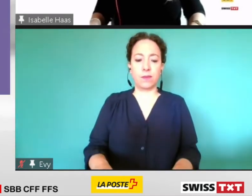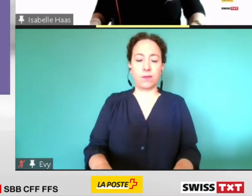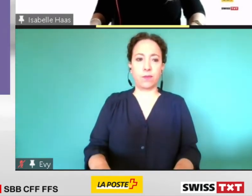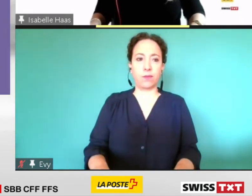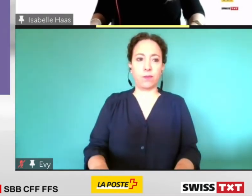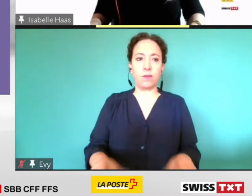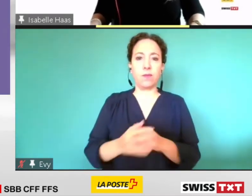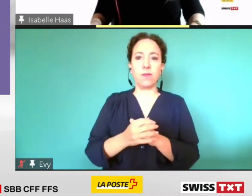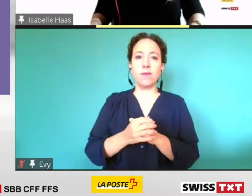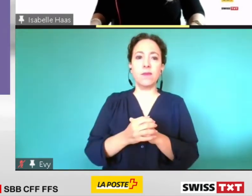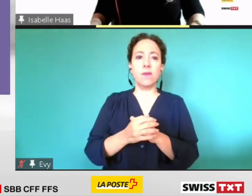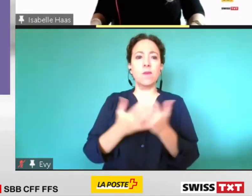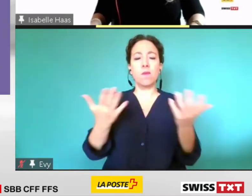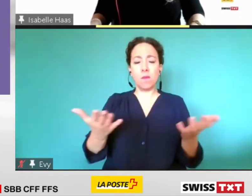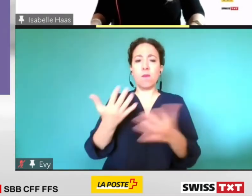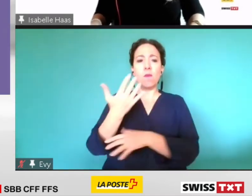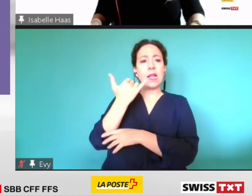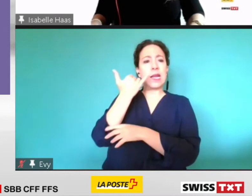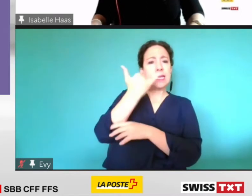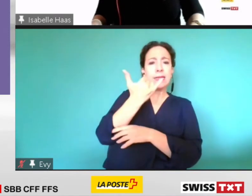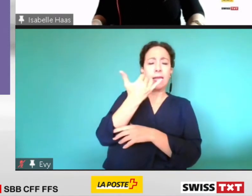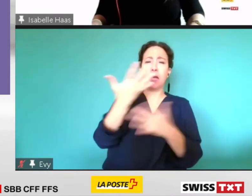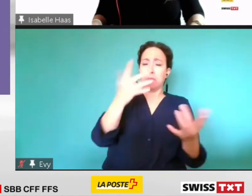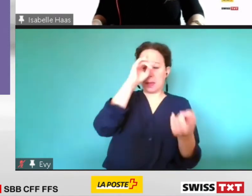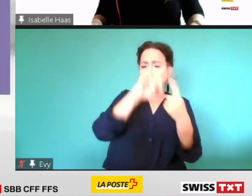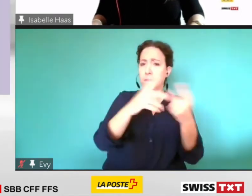Quelle était l'idée et l'objectif?